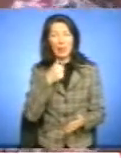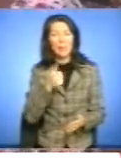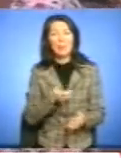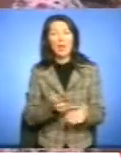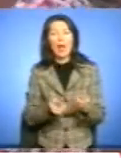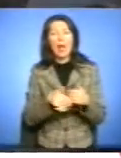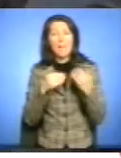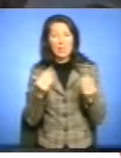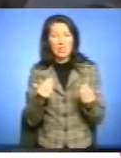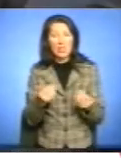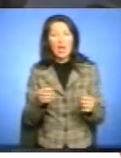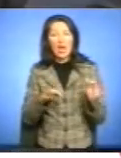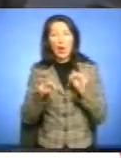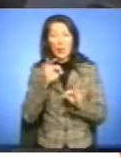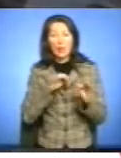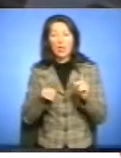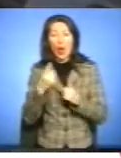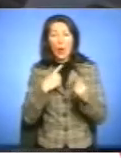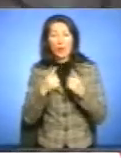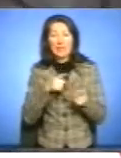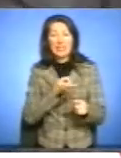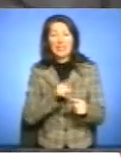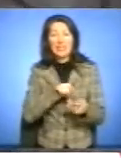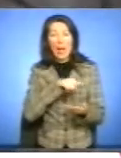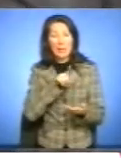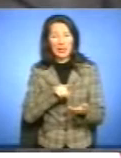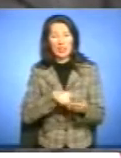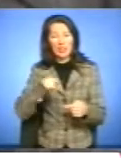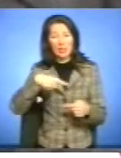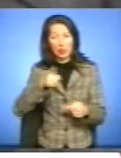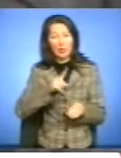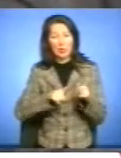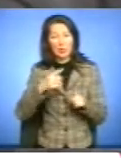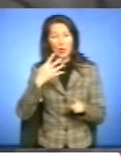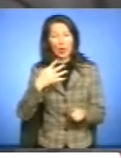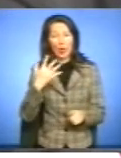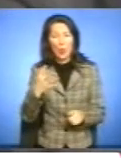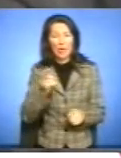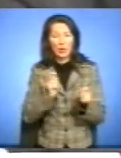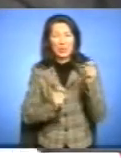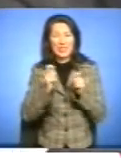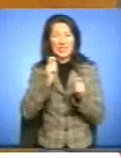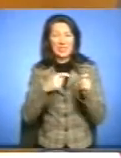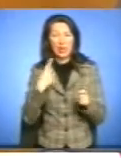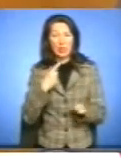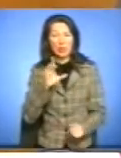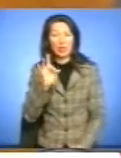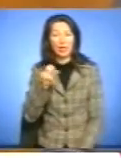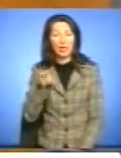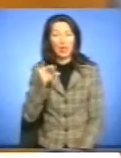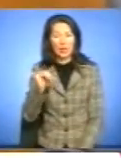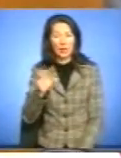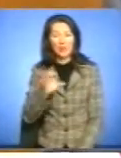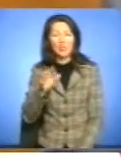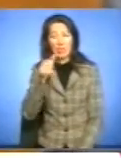рекомендували обговорити це питання на наступному пленарному засіданні 45-ї сесії обласної ради. В січні місяці засіло у